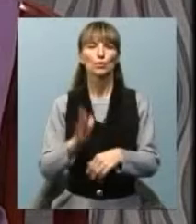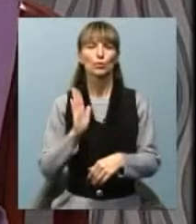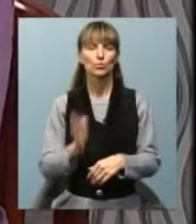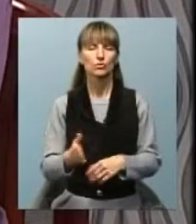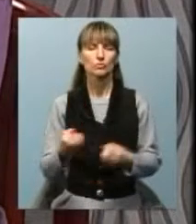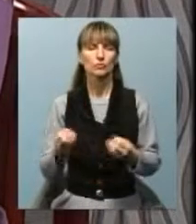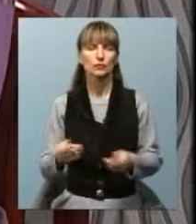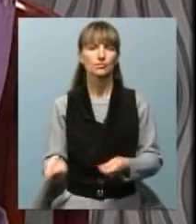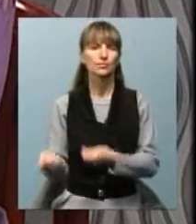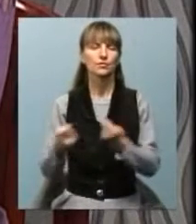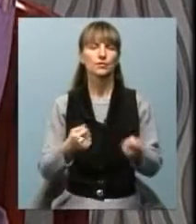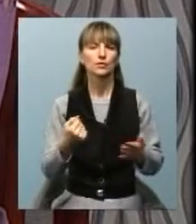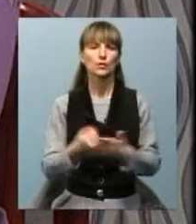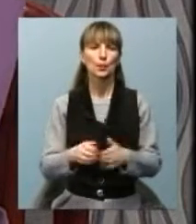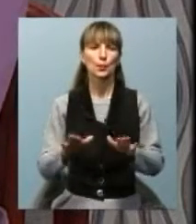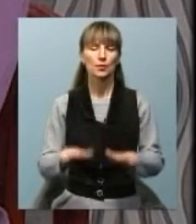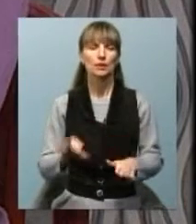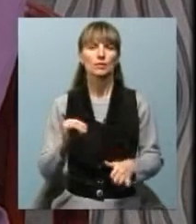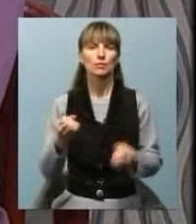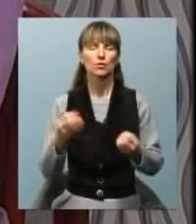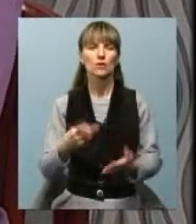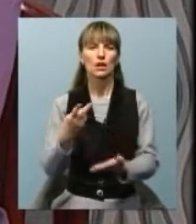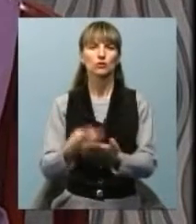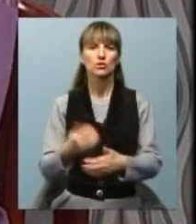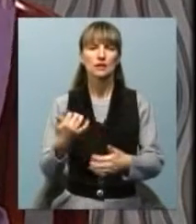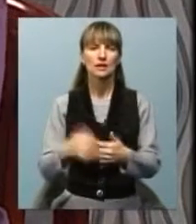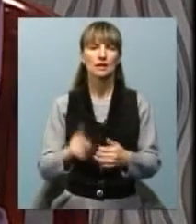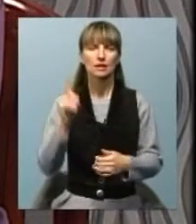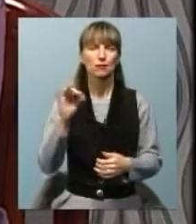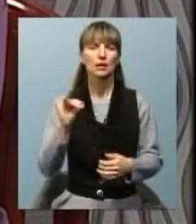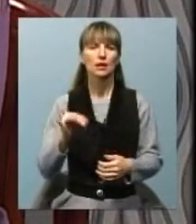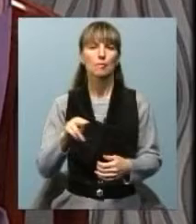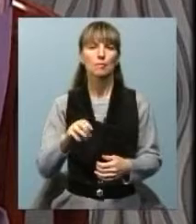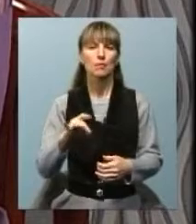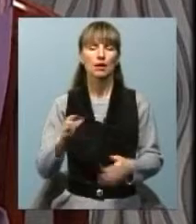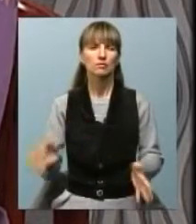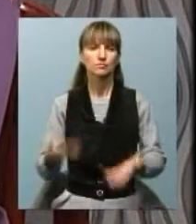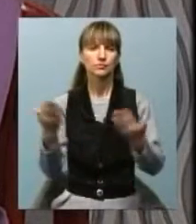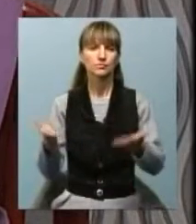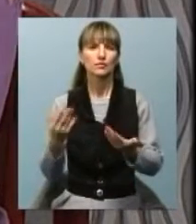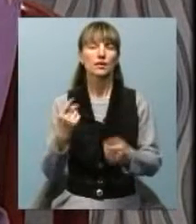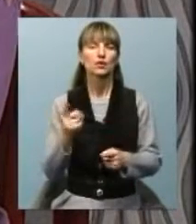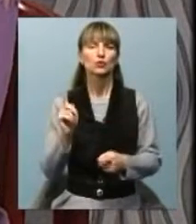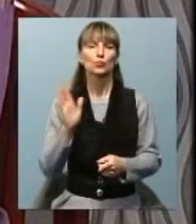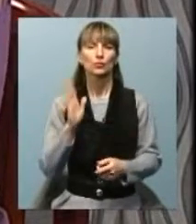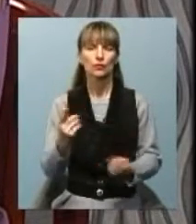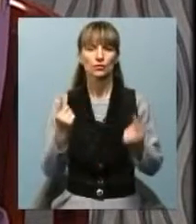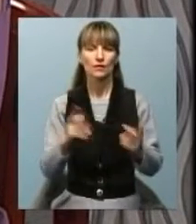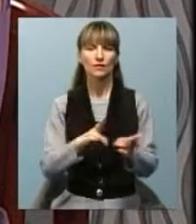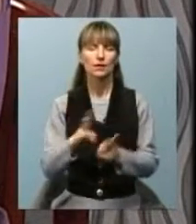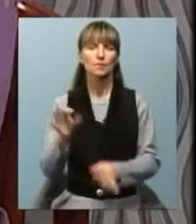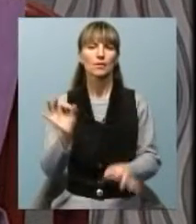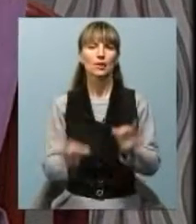буде відвозитися до певного місця і просто лежати серед неба і випаровуватися, чим буде спричинювати дуже таки велику